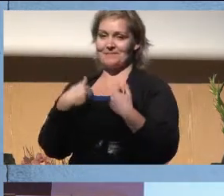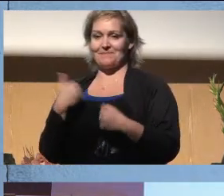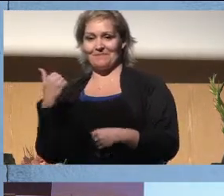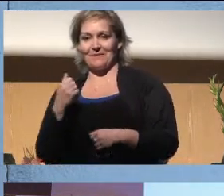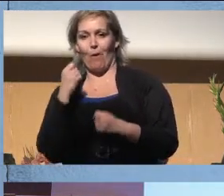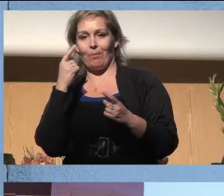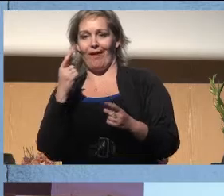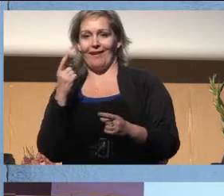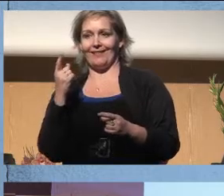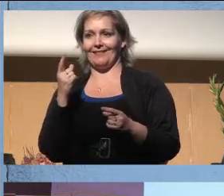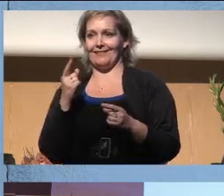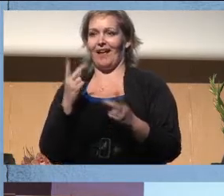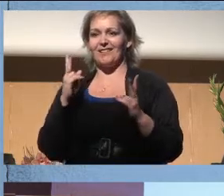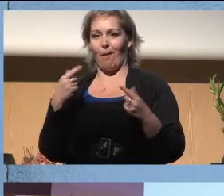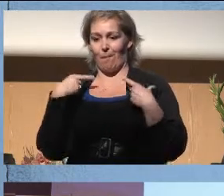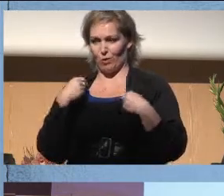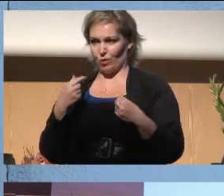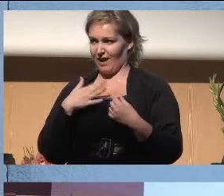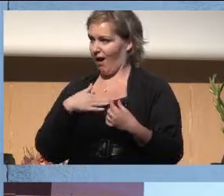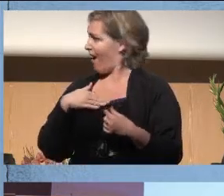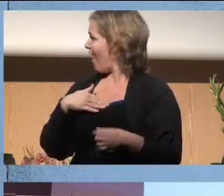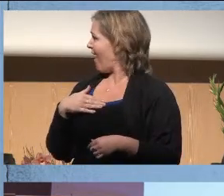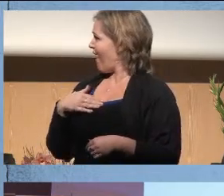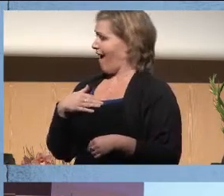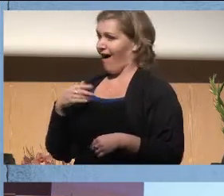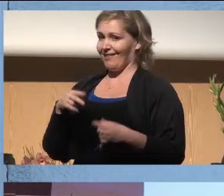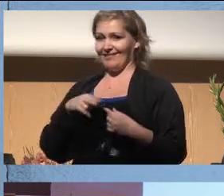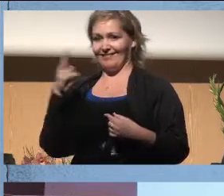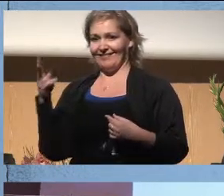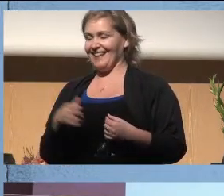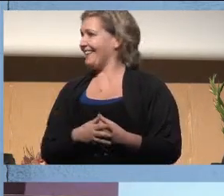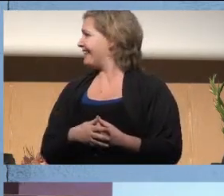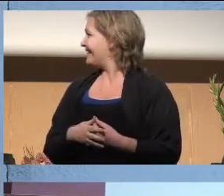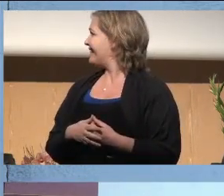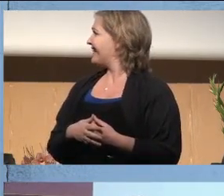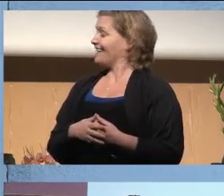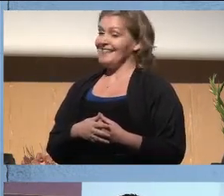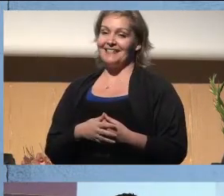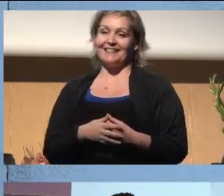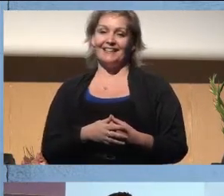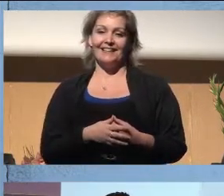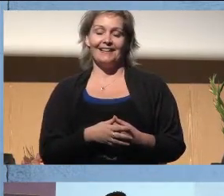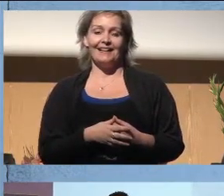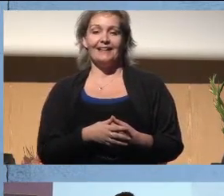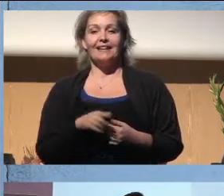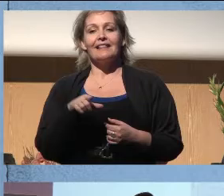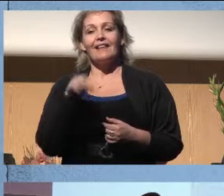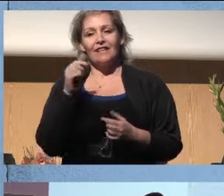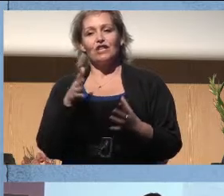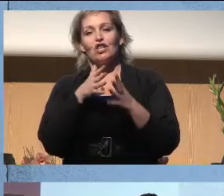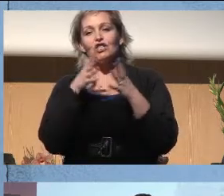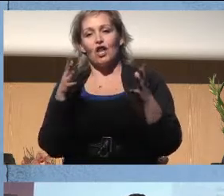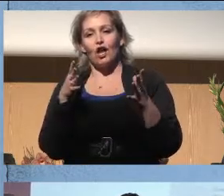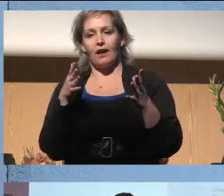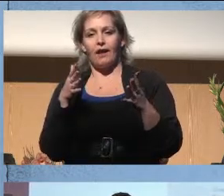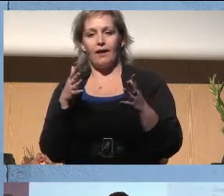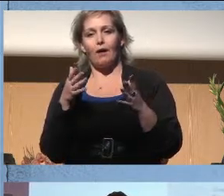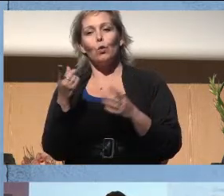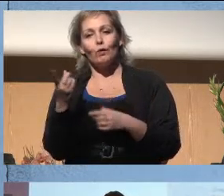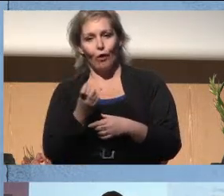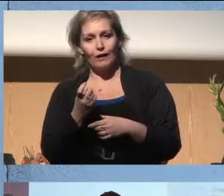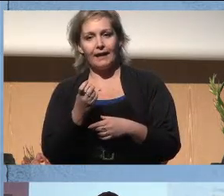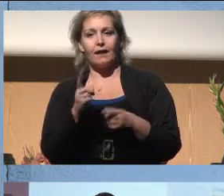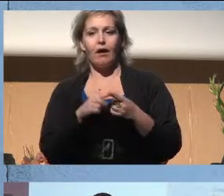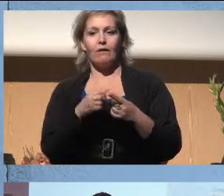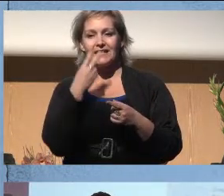förra månaden är samma skjorta på mig som på bilden. Jag ska inte berätta när det var. det finns större utmaningar än så. Att ta